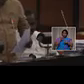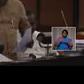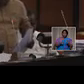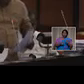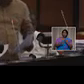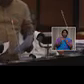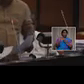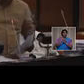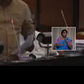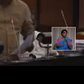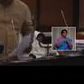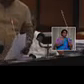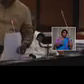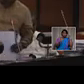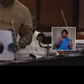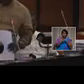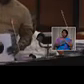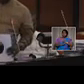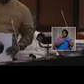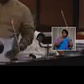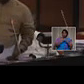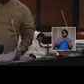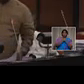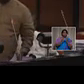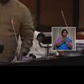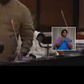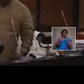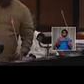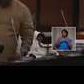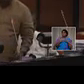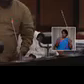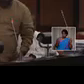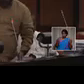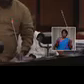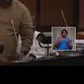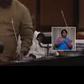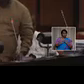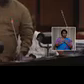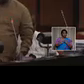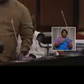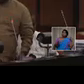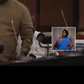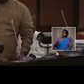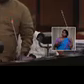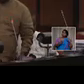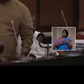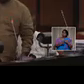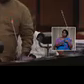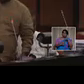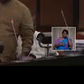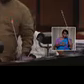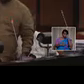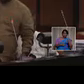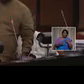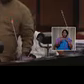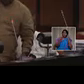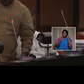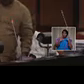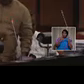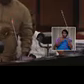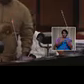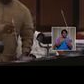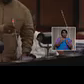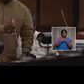கால வரலாறுகளை நாங்கள் திரும்பி பார்த்தோமானால் இலங்கை சுதந்திரம் அடைந்த காலமிருந்தே இலங்கையிலே தமிழ் மக்கள் இரண்டாம்